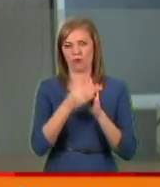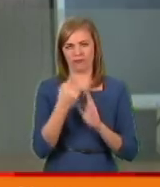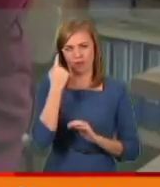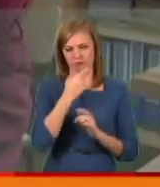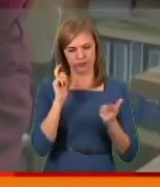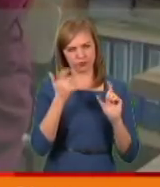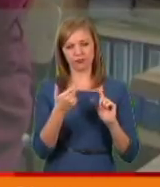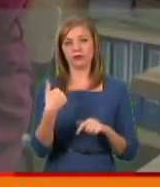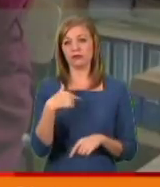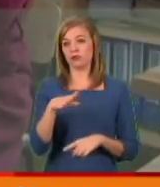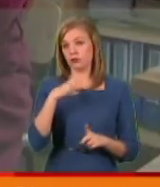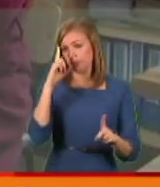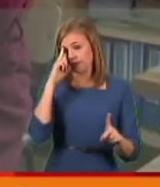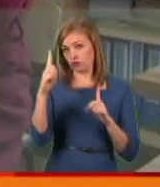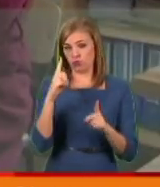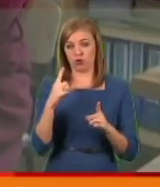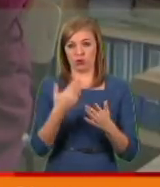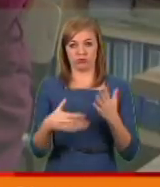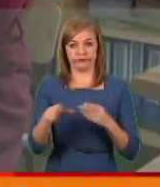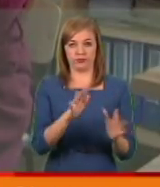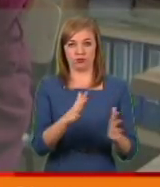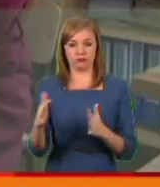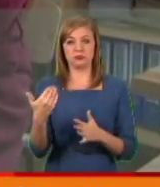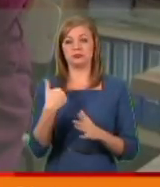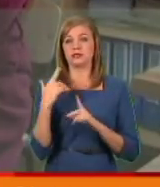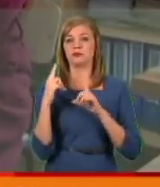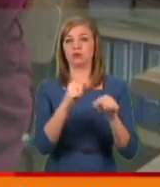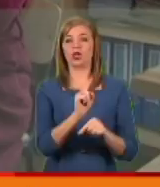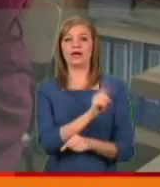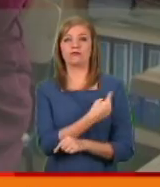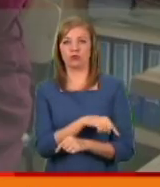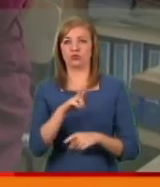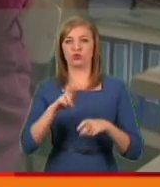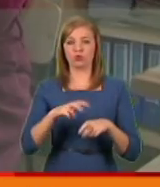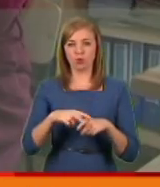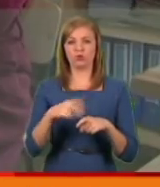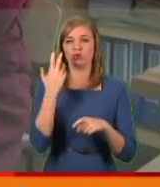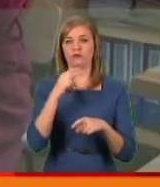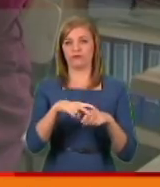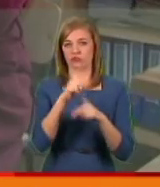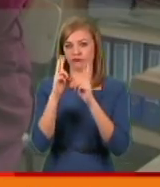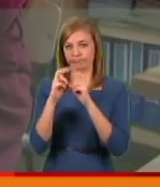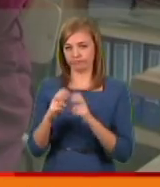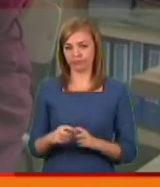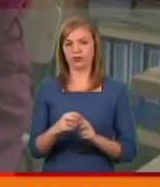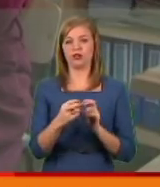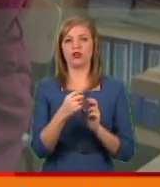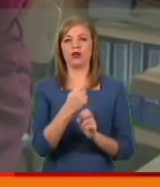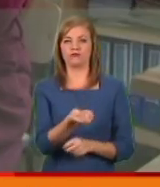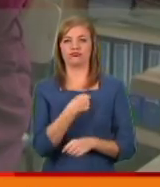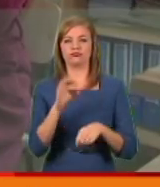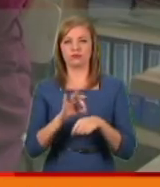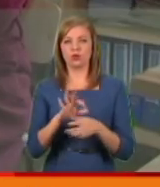від камери. Ми були в шокі від всього цього. Ми поїхали в лікарню до доктора. Проведя осмотр дитини, вона поставила